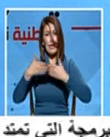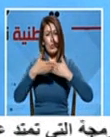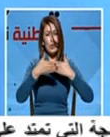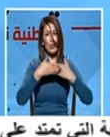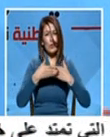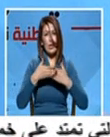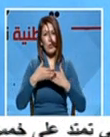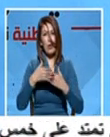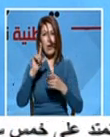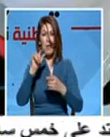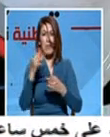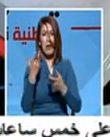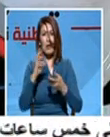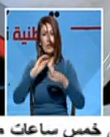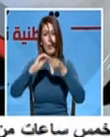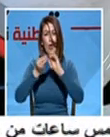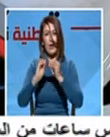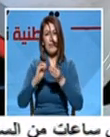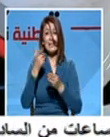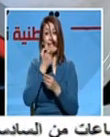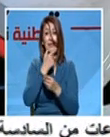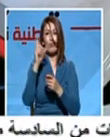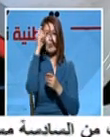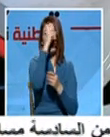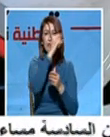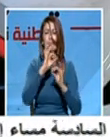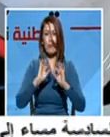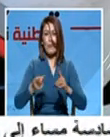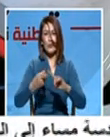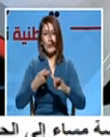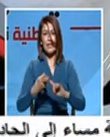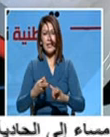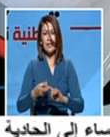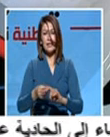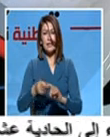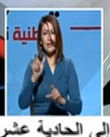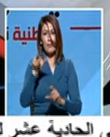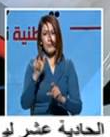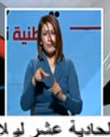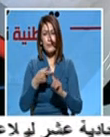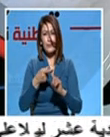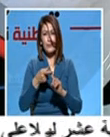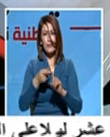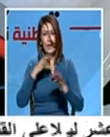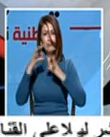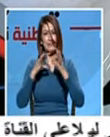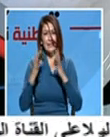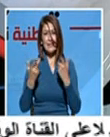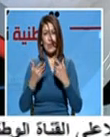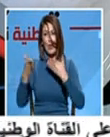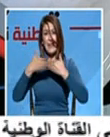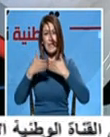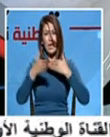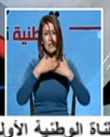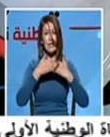كيما الظروف ما فهميش حتى مرة ما يأيو أن أخطر باش يقولوا لهم سكروا